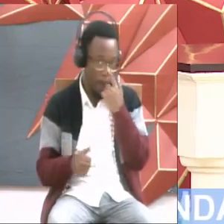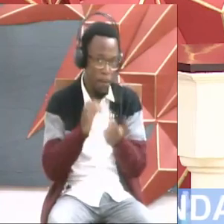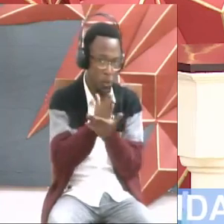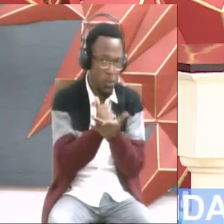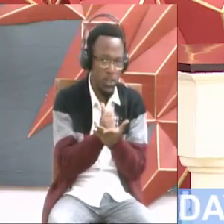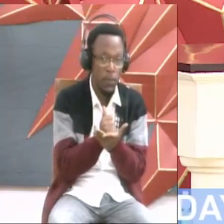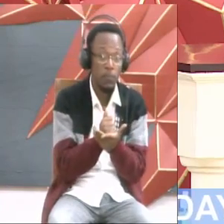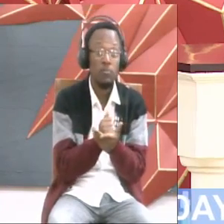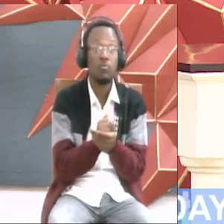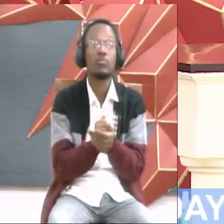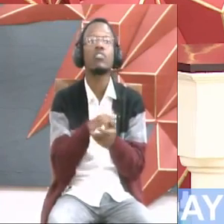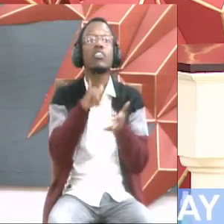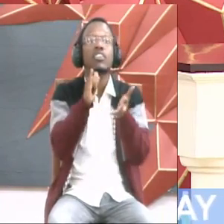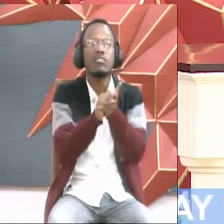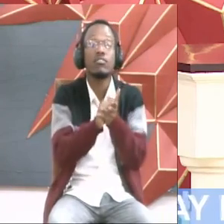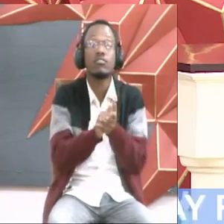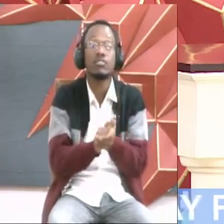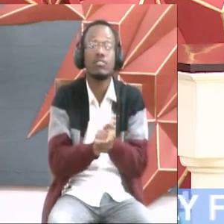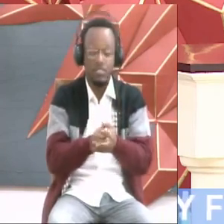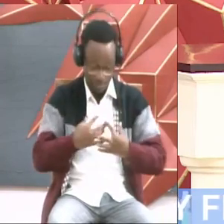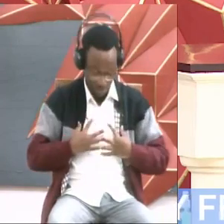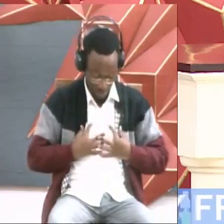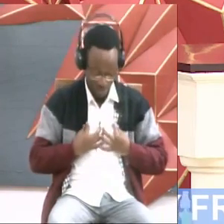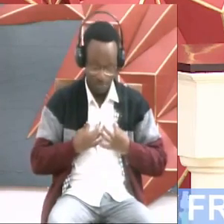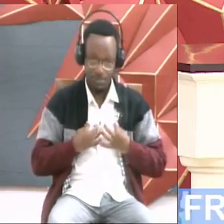wo mwambaro wagakiza